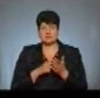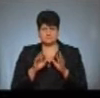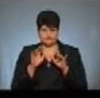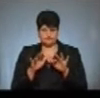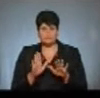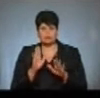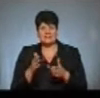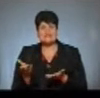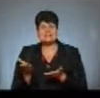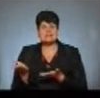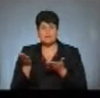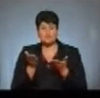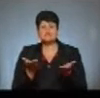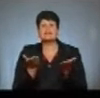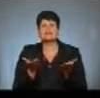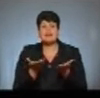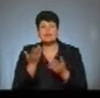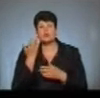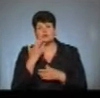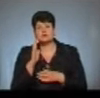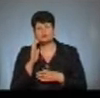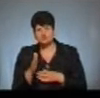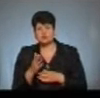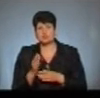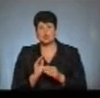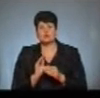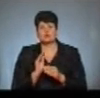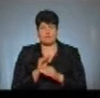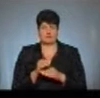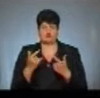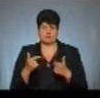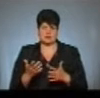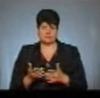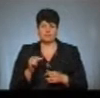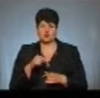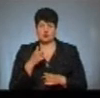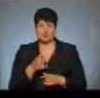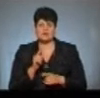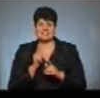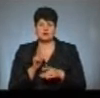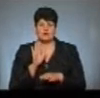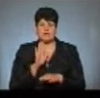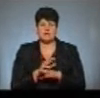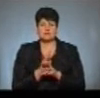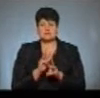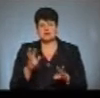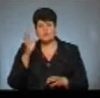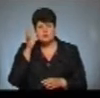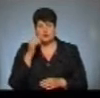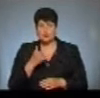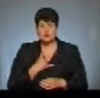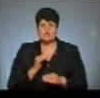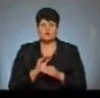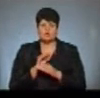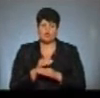дано запрошення, де і коли буде складатися ця додаткова сесія. В цьому році, згідно наказу Міністерства освіти, у нас